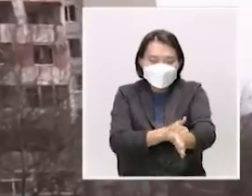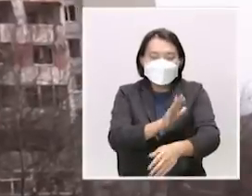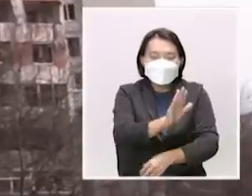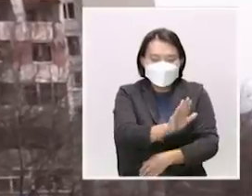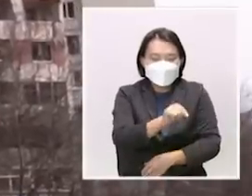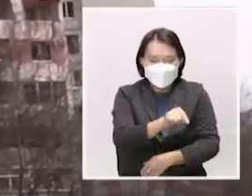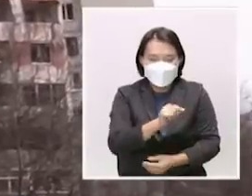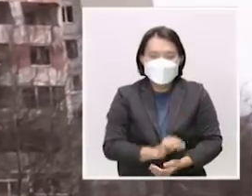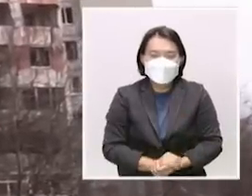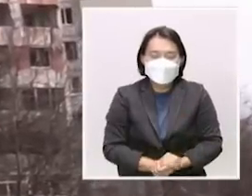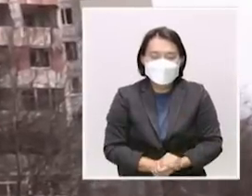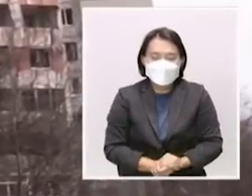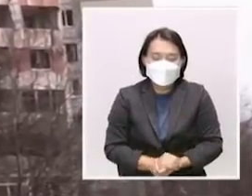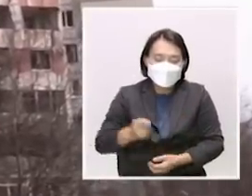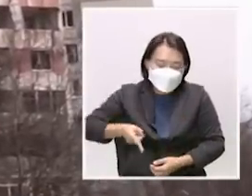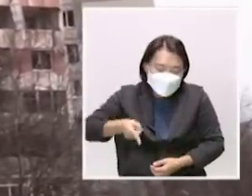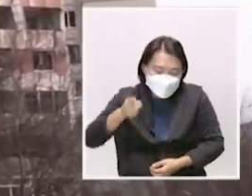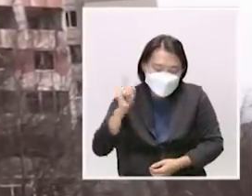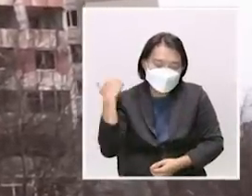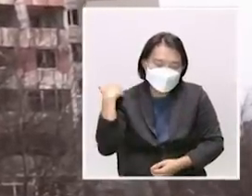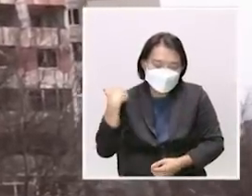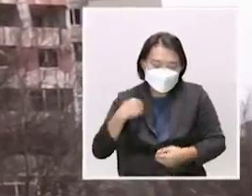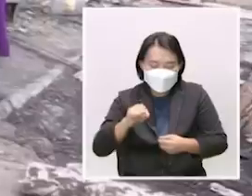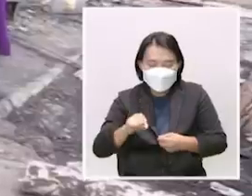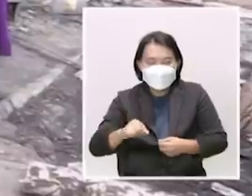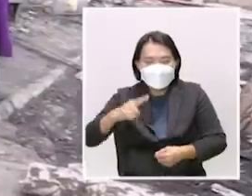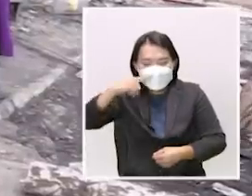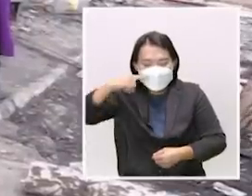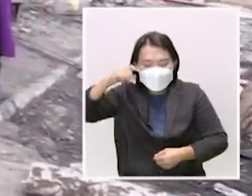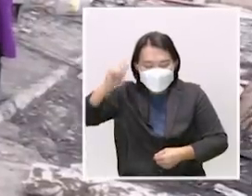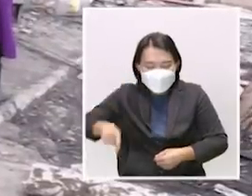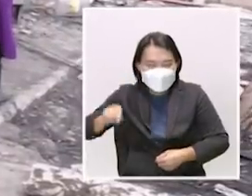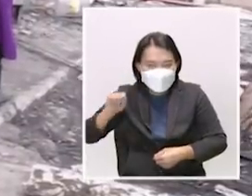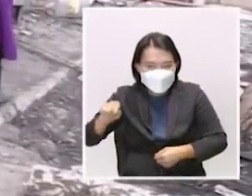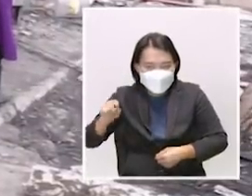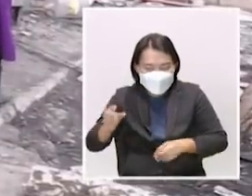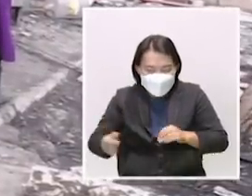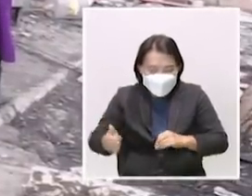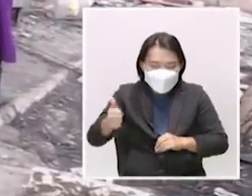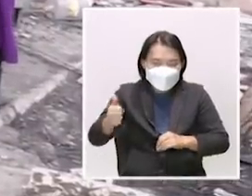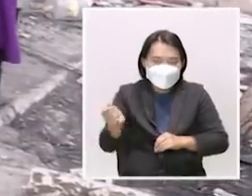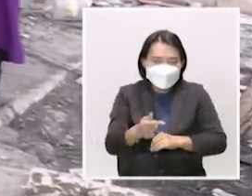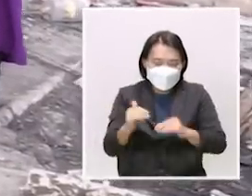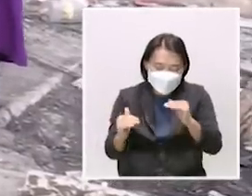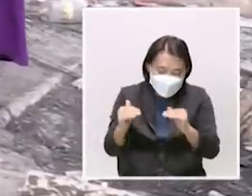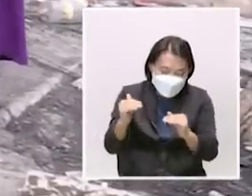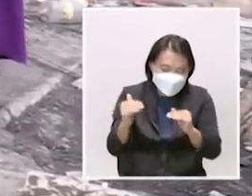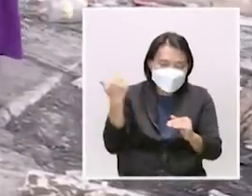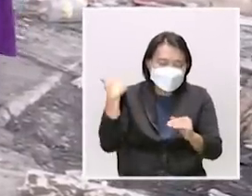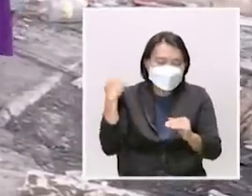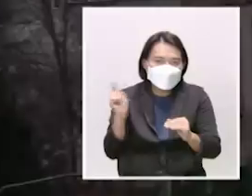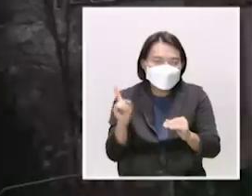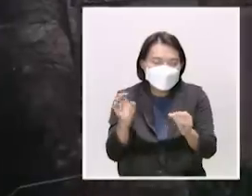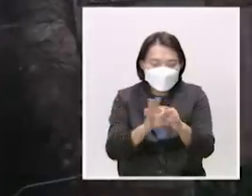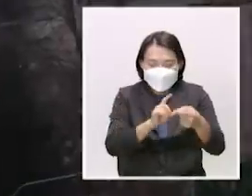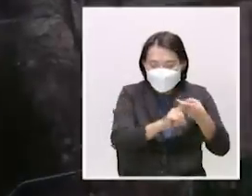ยิ่งเวลาท่วงไปนานเทาไห ฝฝั่ง zijอาจจะได้เปรยบมากขึ้นเทานั้นในขณะทลกเสีย